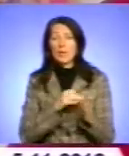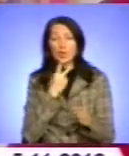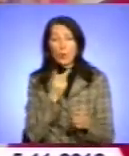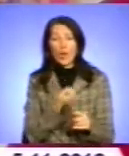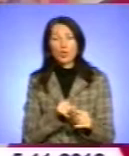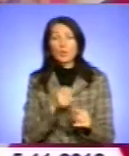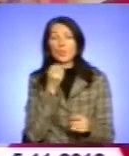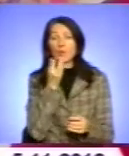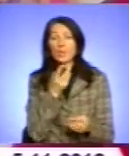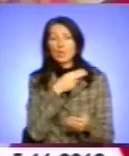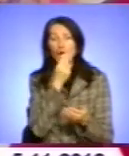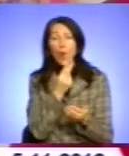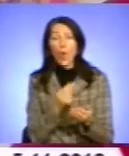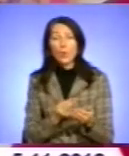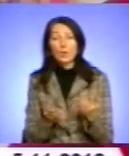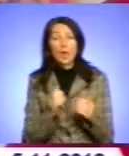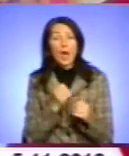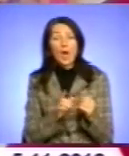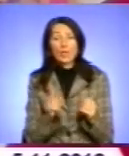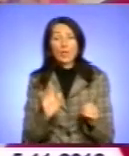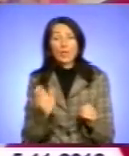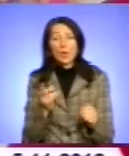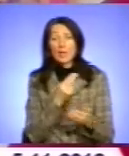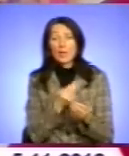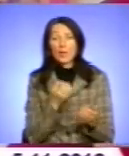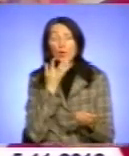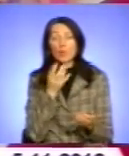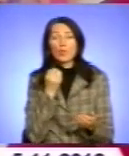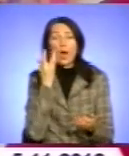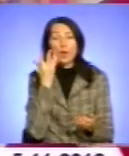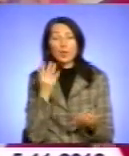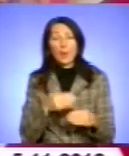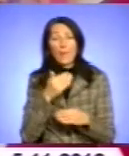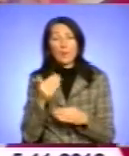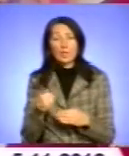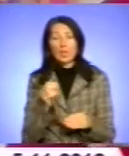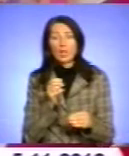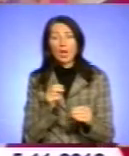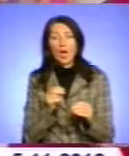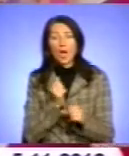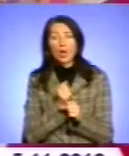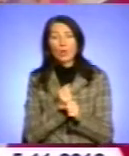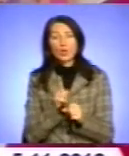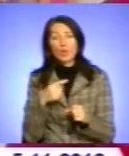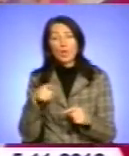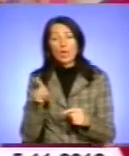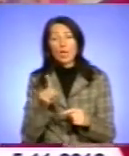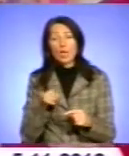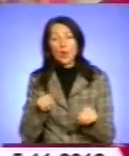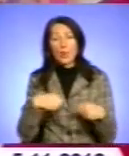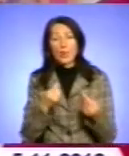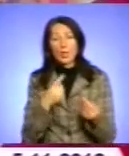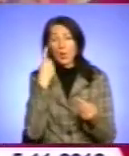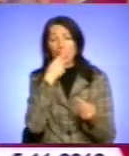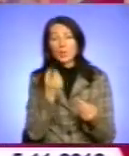квітці вже якийсь образ і це. А часом я намалюю квітку, а вже коли пізніше обробляю якісь, думаю, як там передати якийсь образ, тоді мені